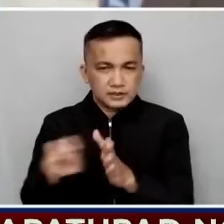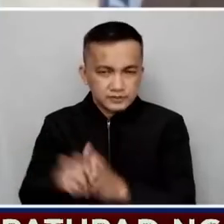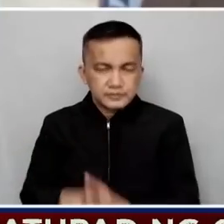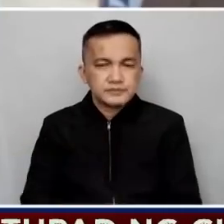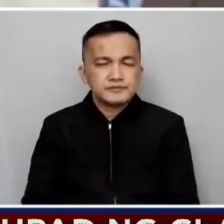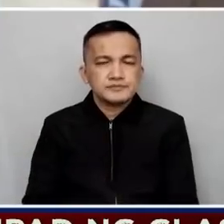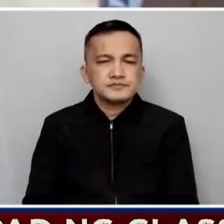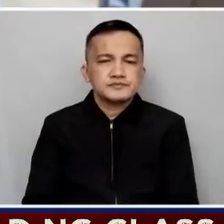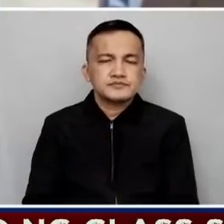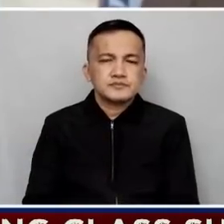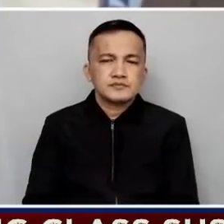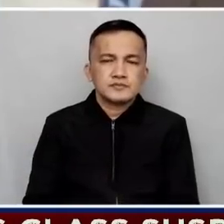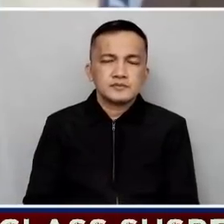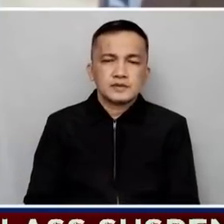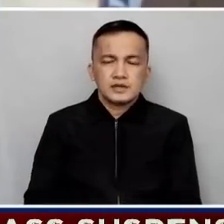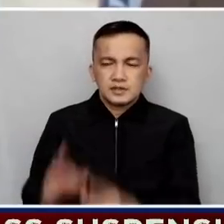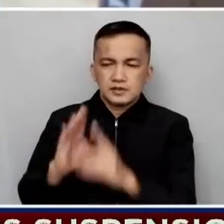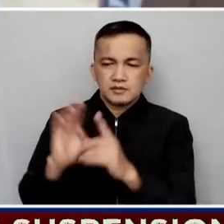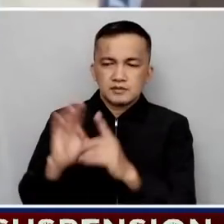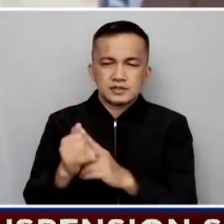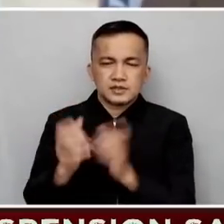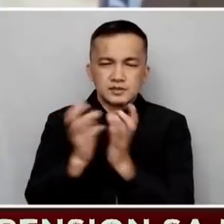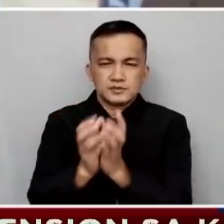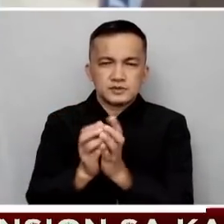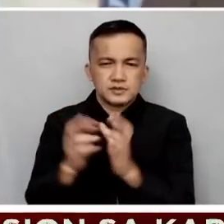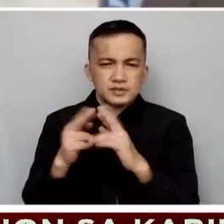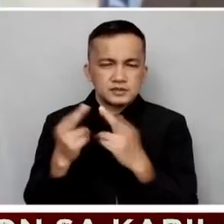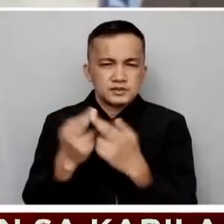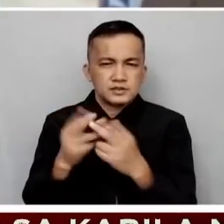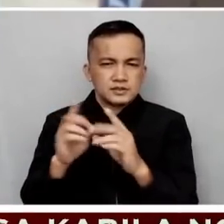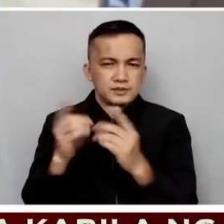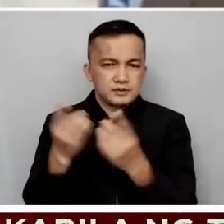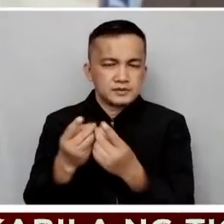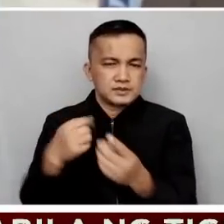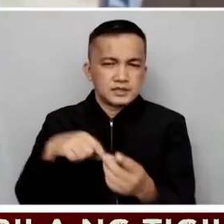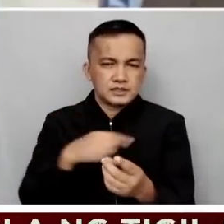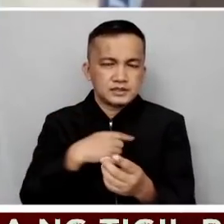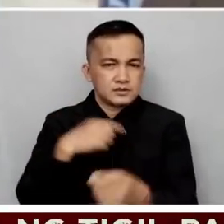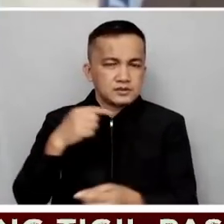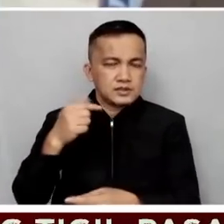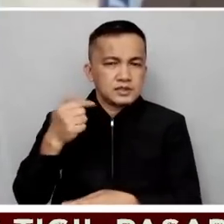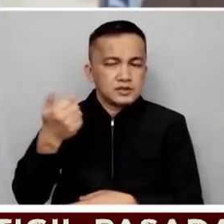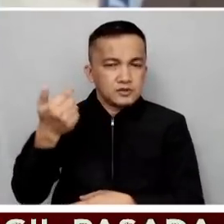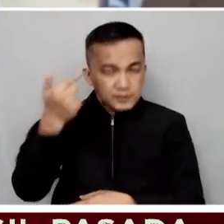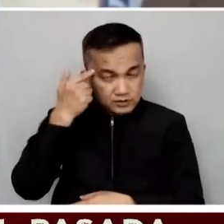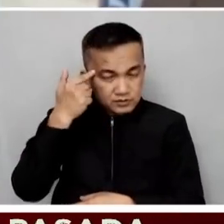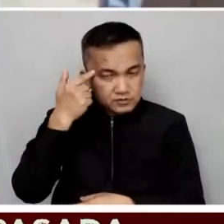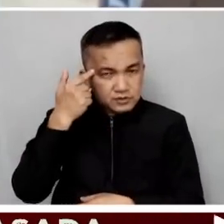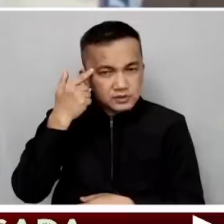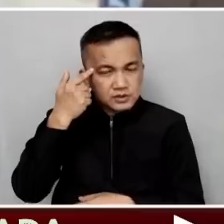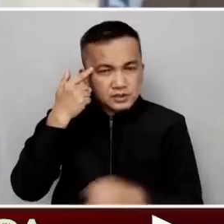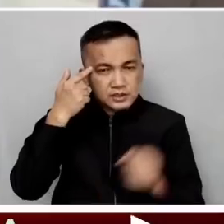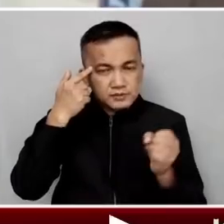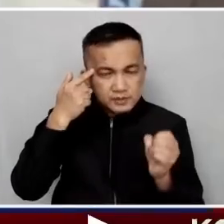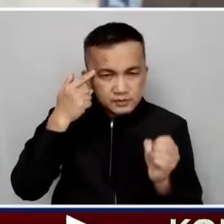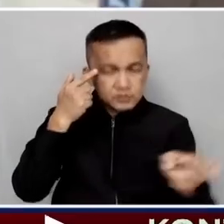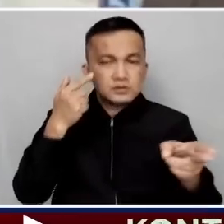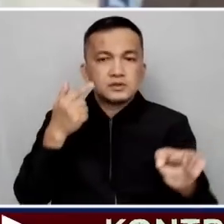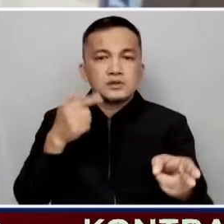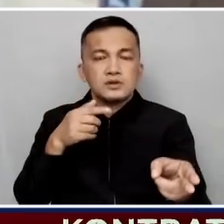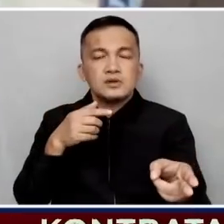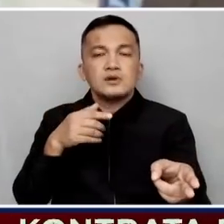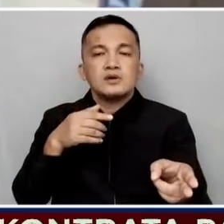The Barangay and Community Relations Department ng ating pamalang lungsod ay inatasan din natin upang